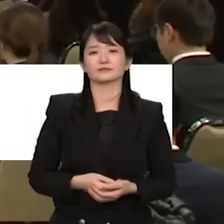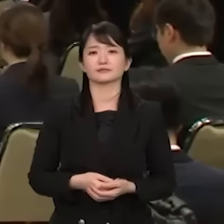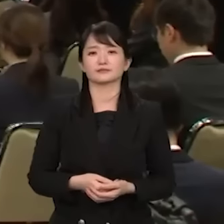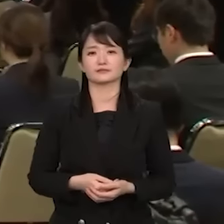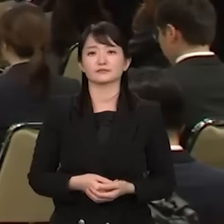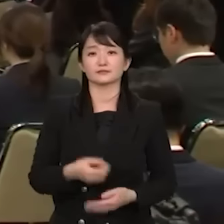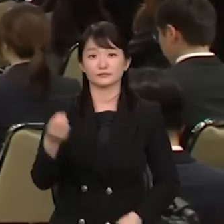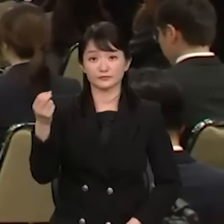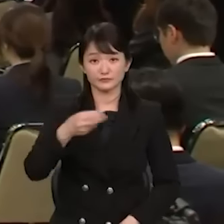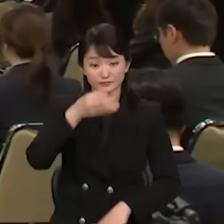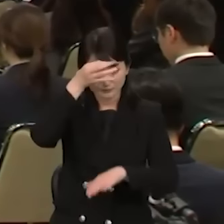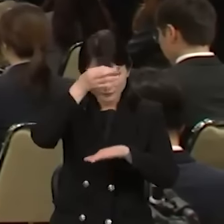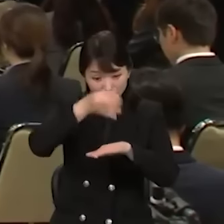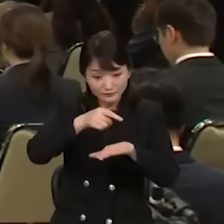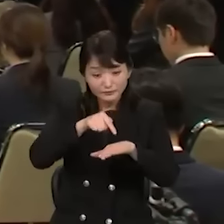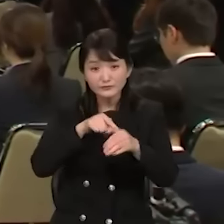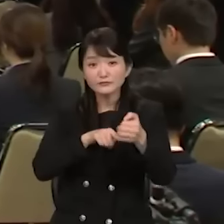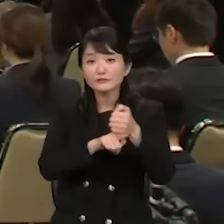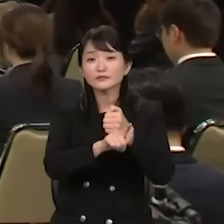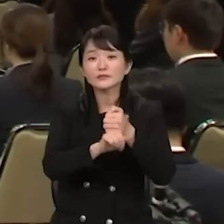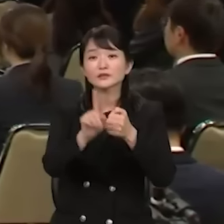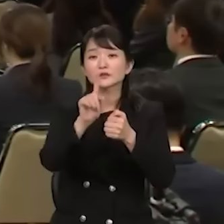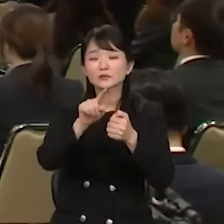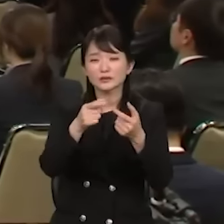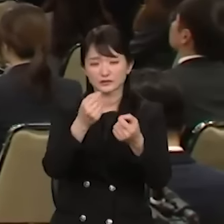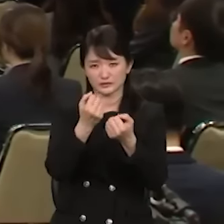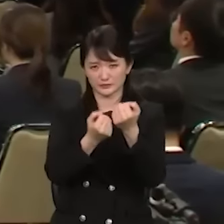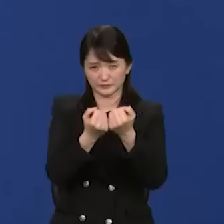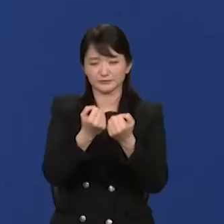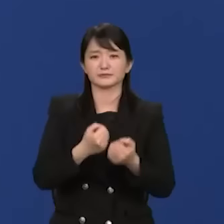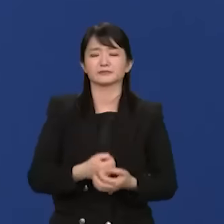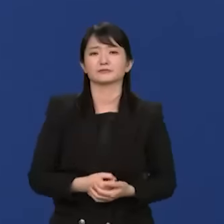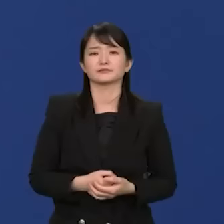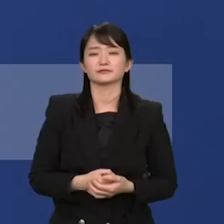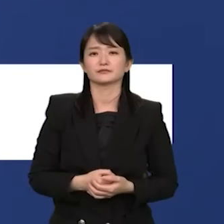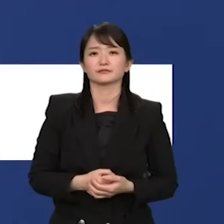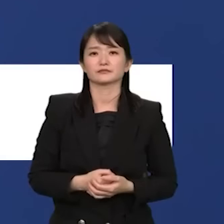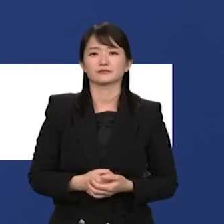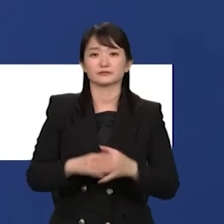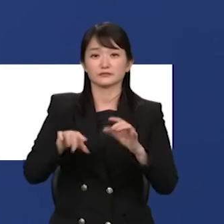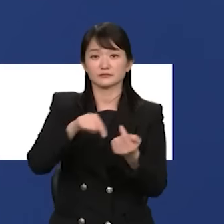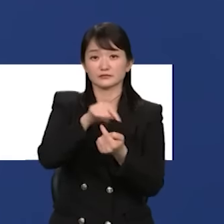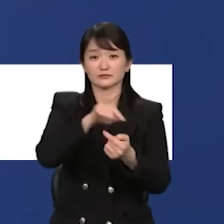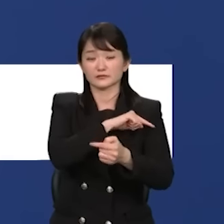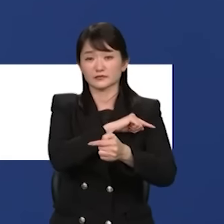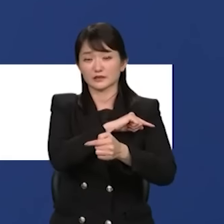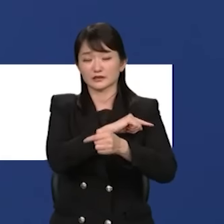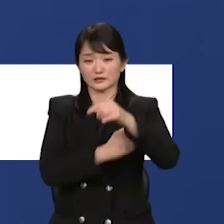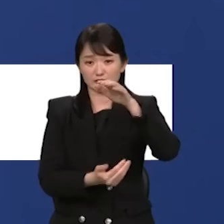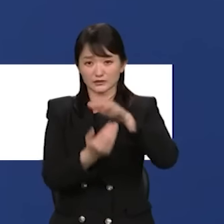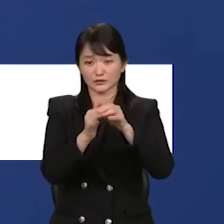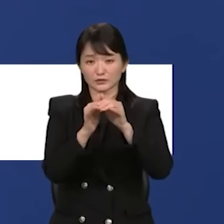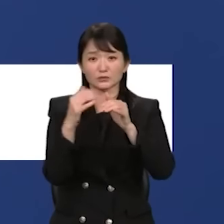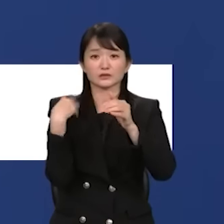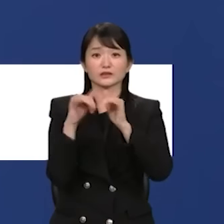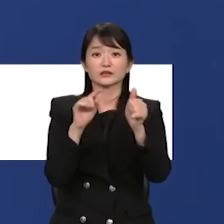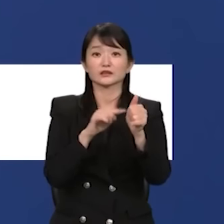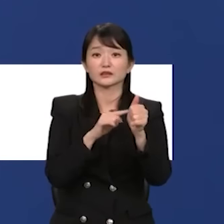또 사과를 하게 된 배경을 이렇게 설명하기도 했습니다. 국정의 그 최고 책임자가